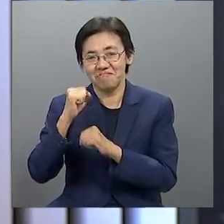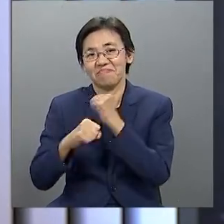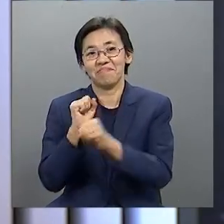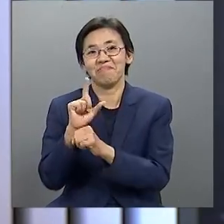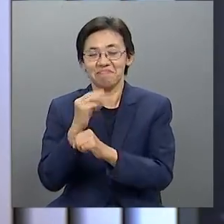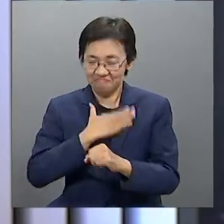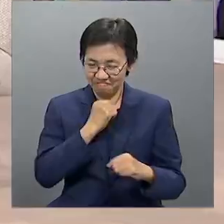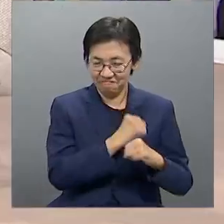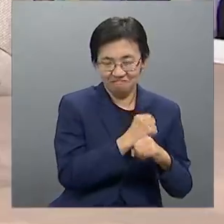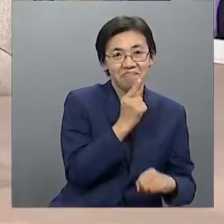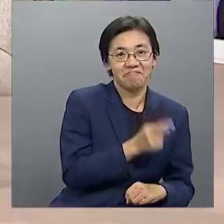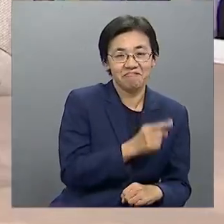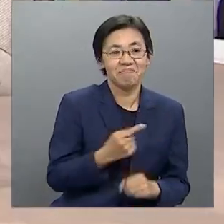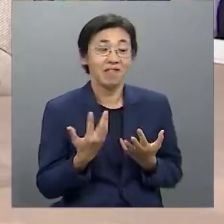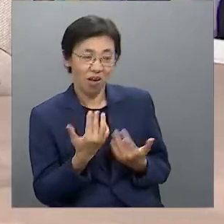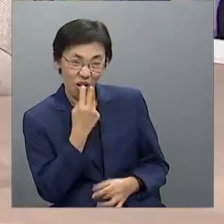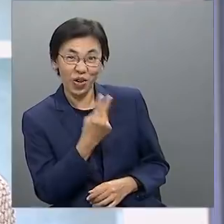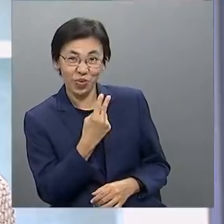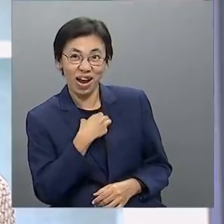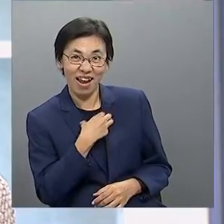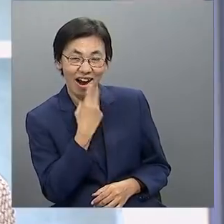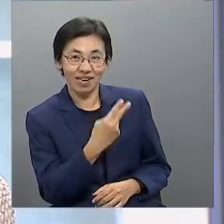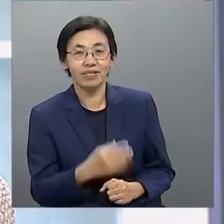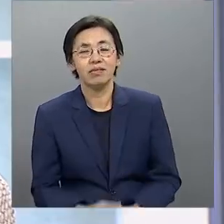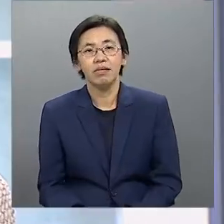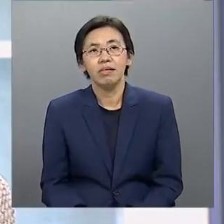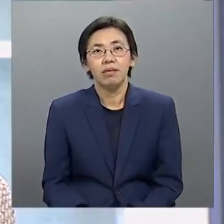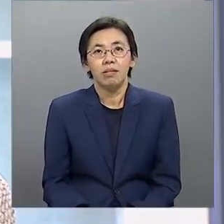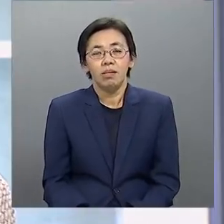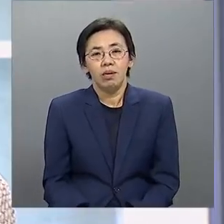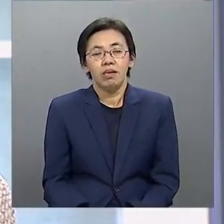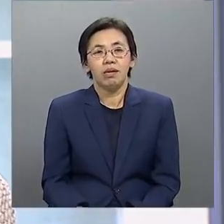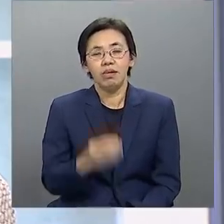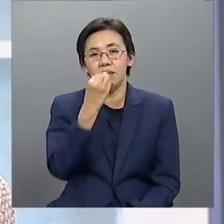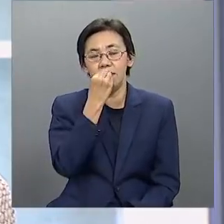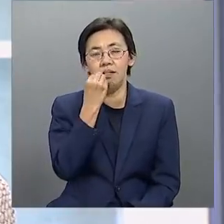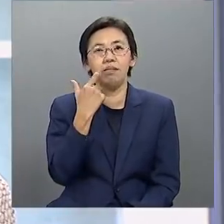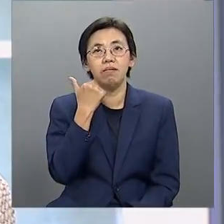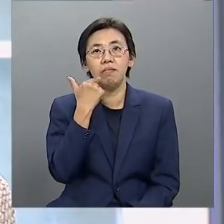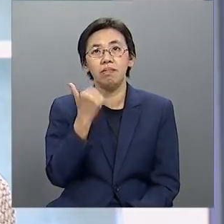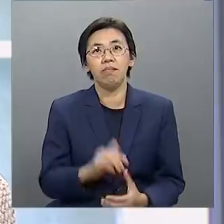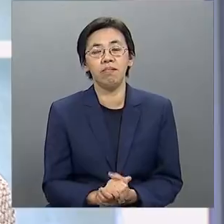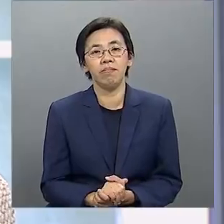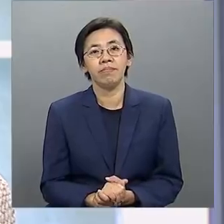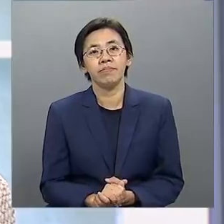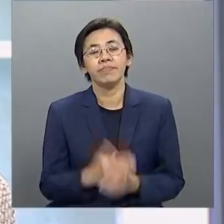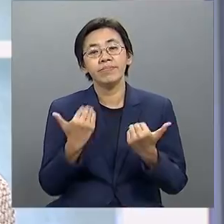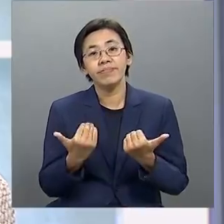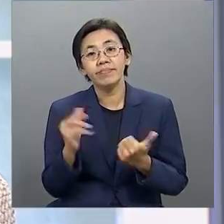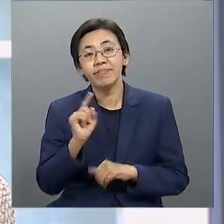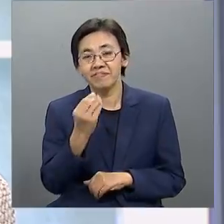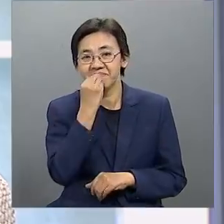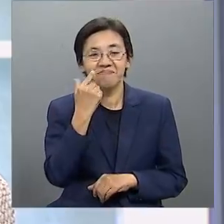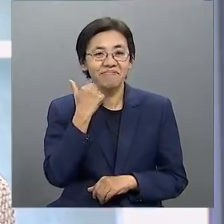ผมรอดูนะแต่ว่าช่วงนี้เนี่ยพาคุณผู้ชมไปชิมอะไรอร่อยๆกันหน่อยนะเป็นช่วงฤดูกาลของเขาเลยมะม่วง